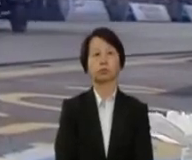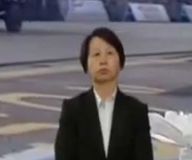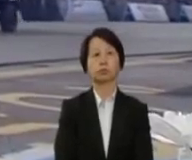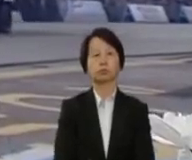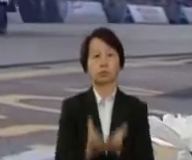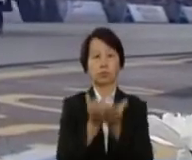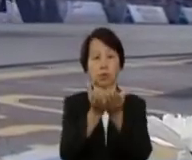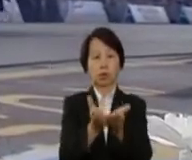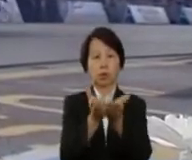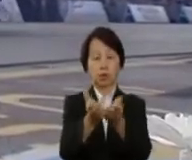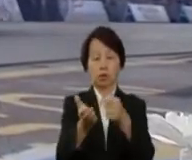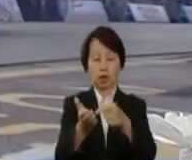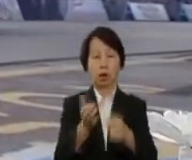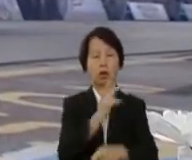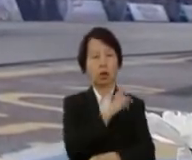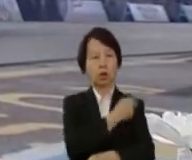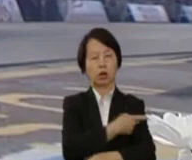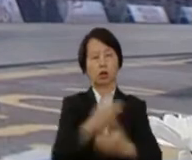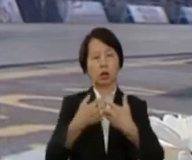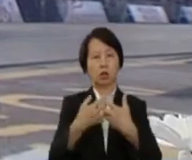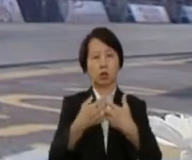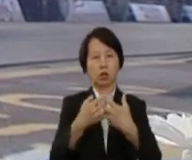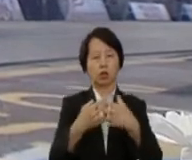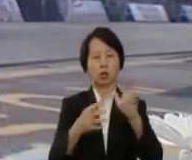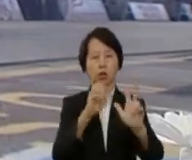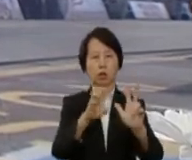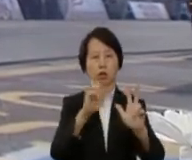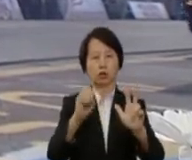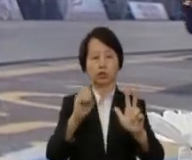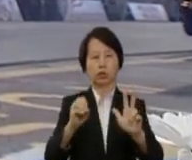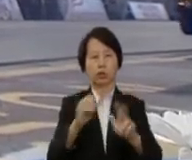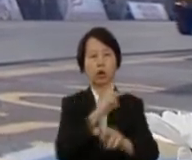Bot ini memiliki enjin berkuasa 300 kuasa kuda.